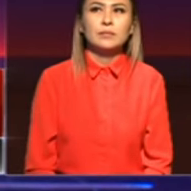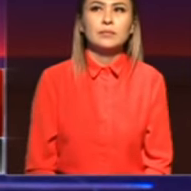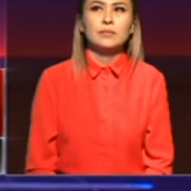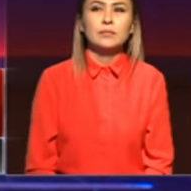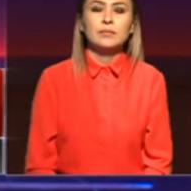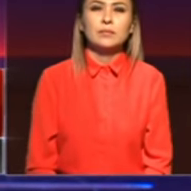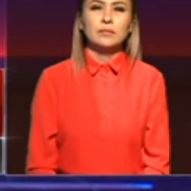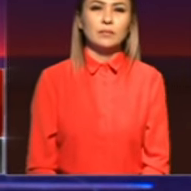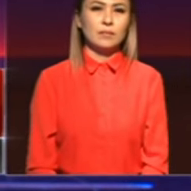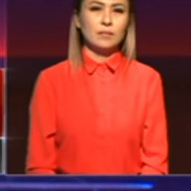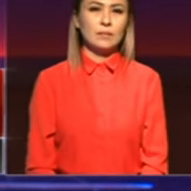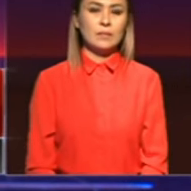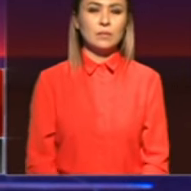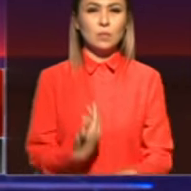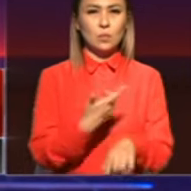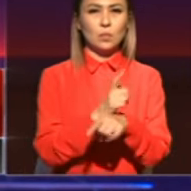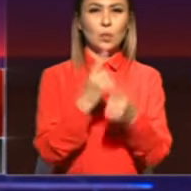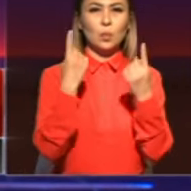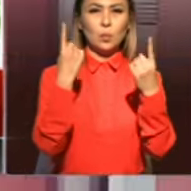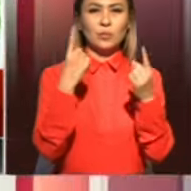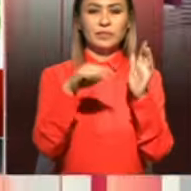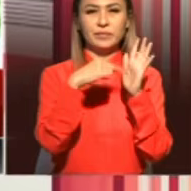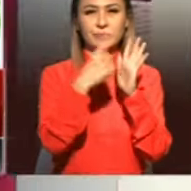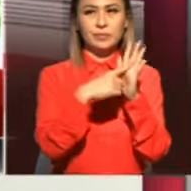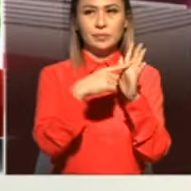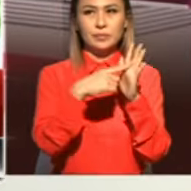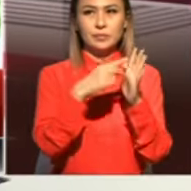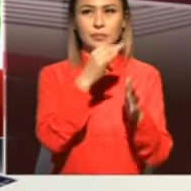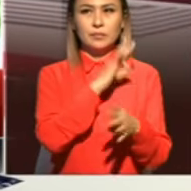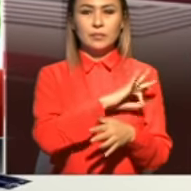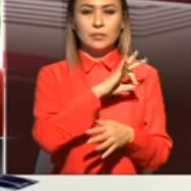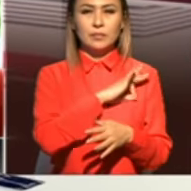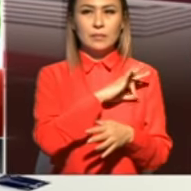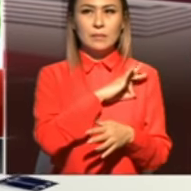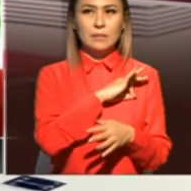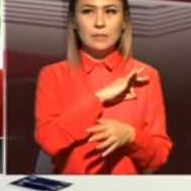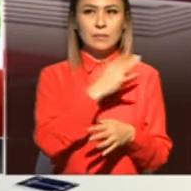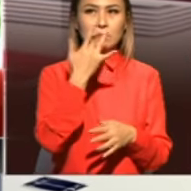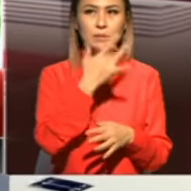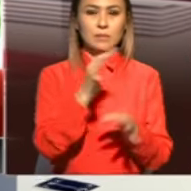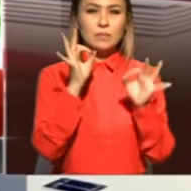Ол енді өте ауқымды сұрақ, өйткені бюджеттік саясатты